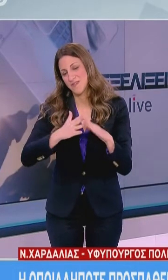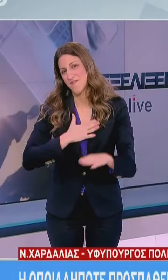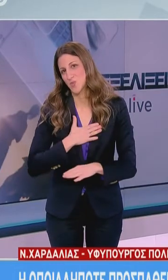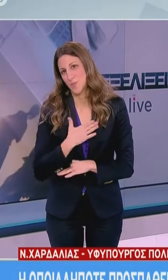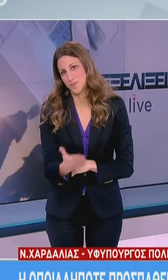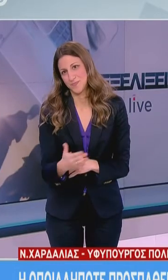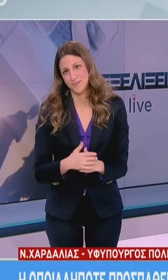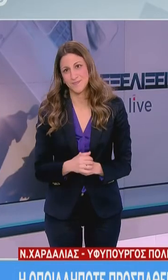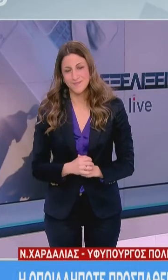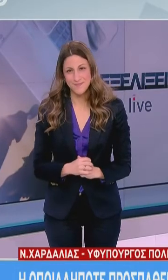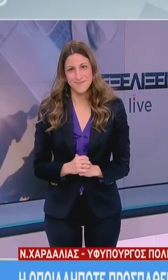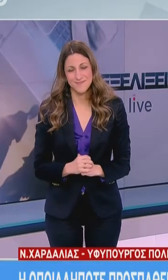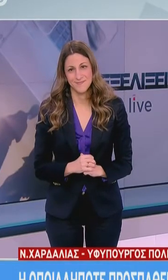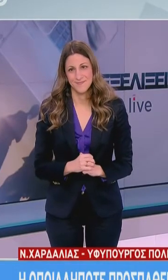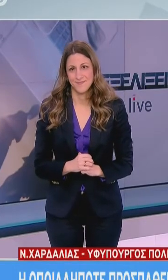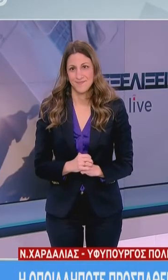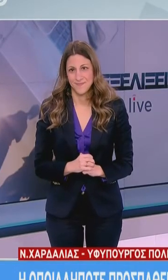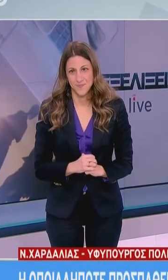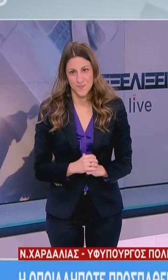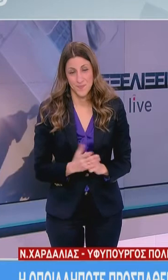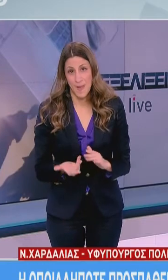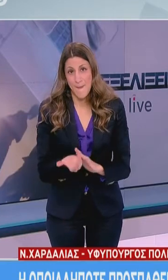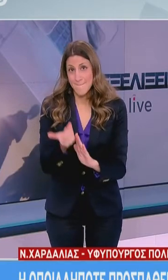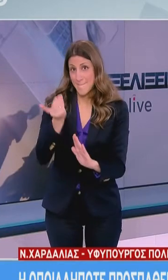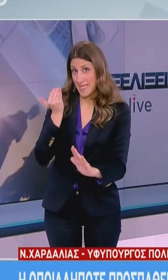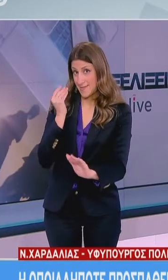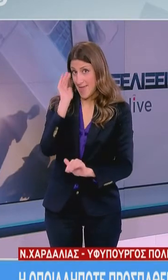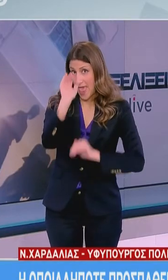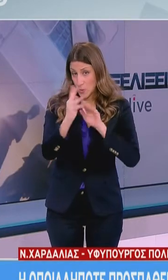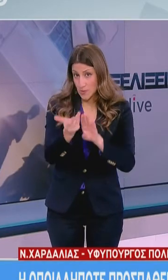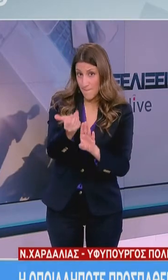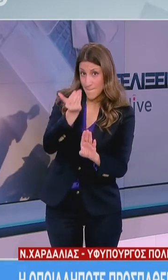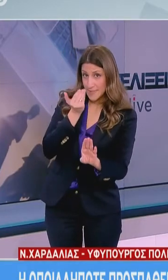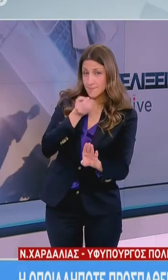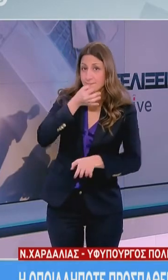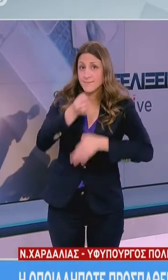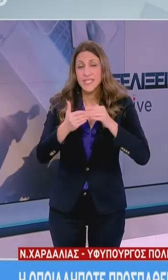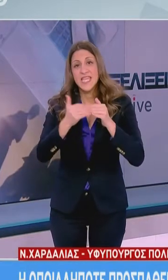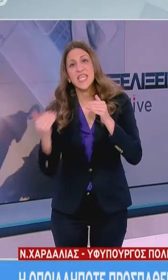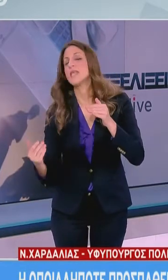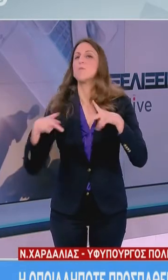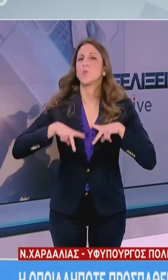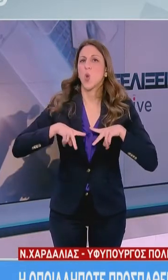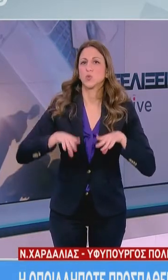ευχαριστώ. Πριν προχωρήσουμε σε ερωτήσεις, το λόγο έχει ο Υφυπουργός Υγείας κ. Κώστας Δαμάνης.